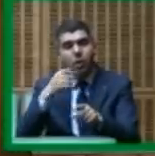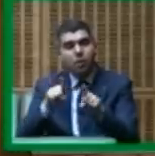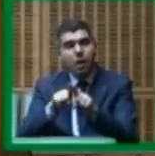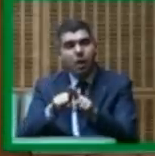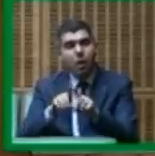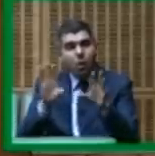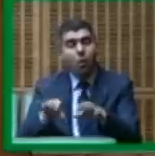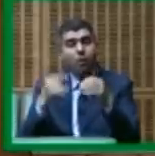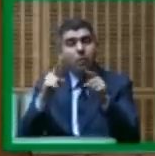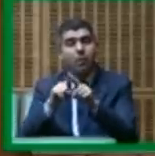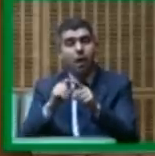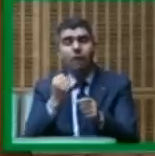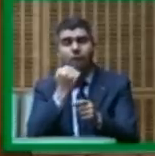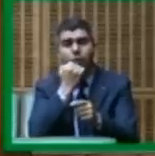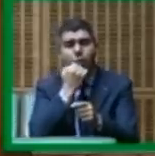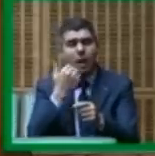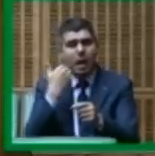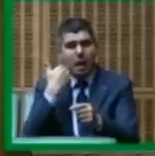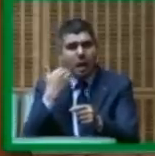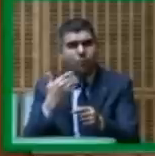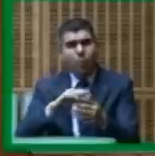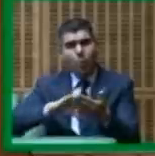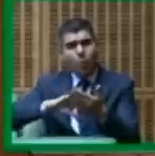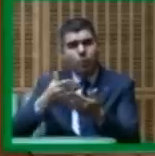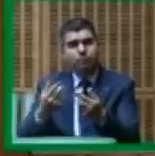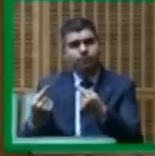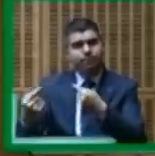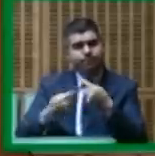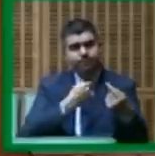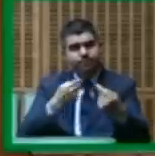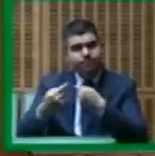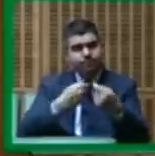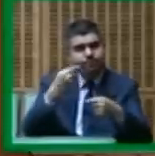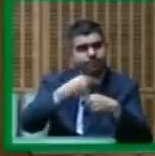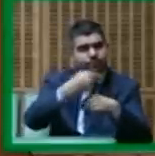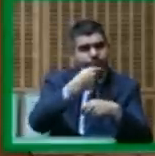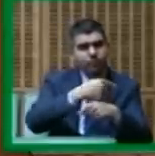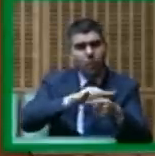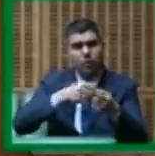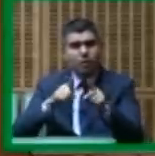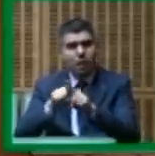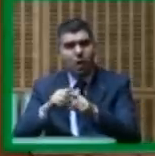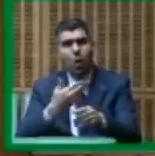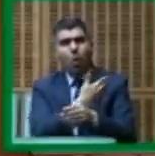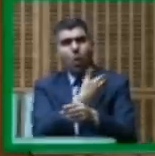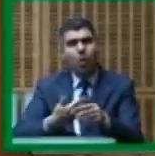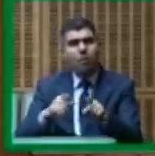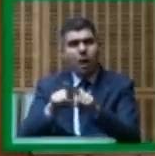عن العيوب والمثالب التي تتحدثون عنها بالنسبة للحكومة بل حتى عن